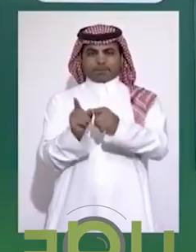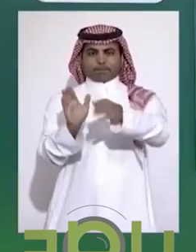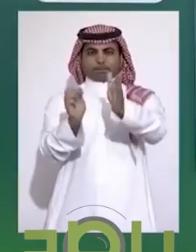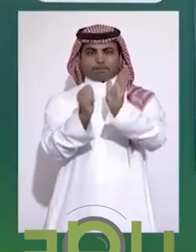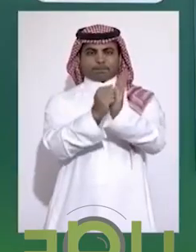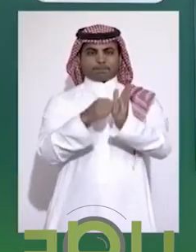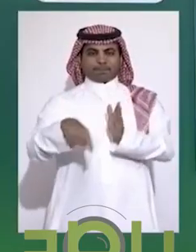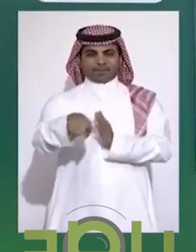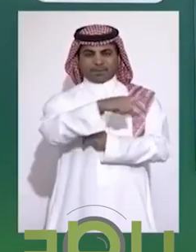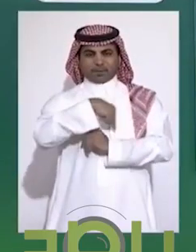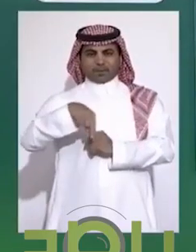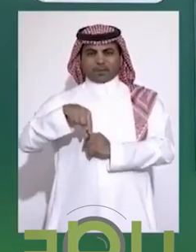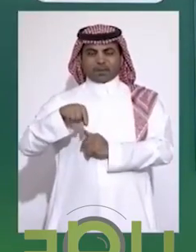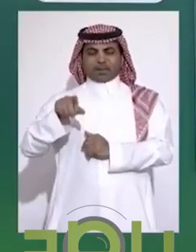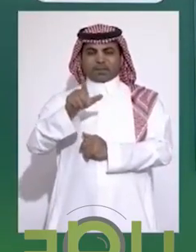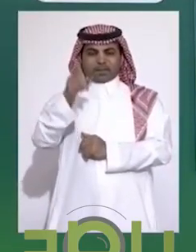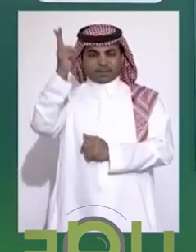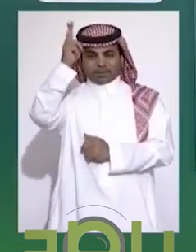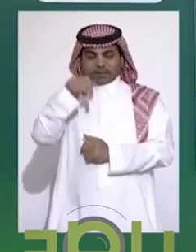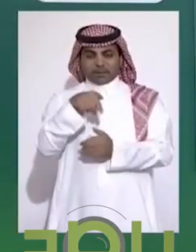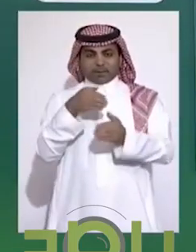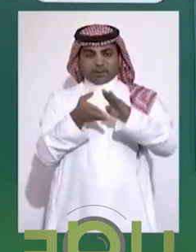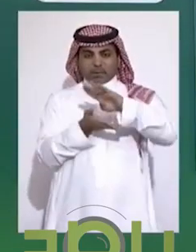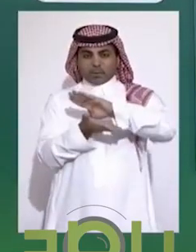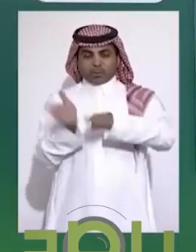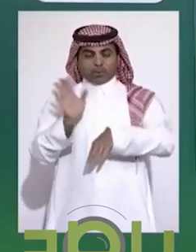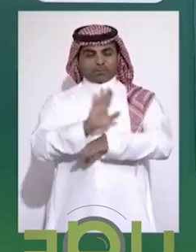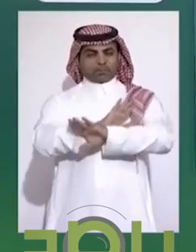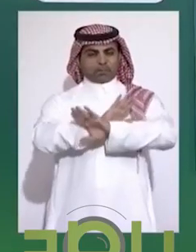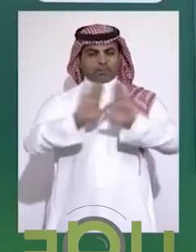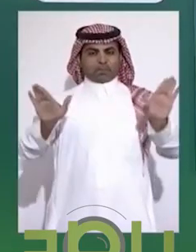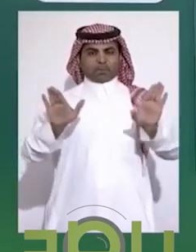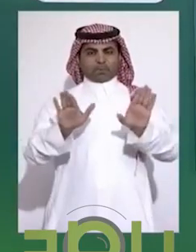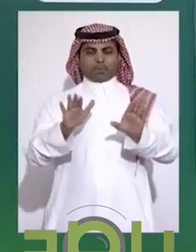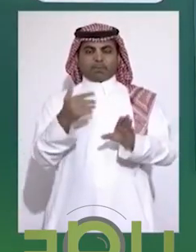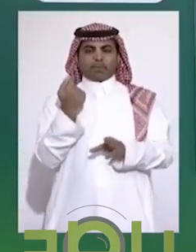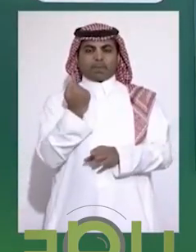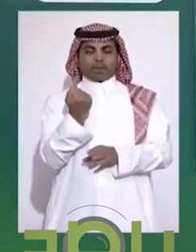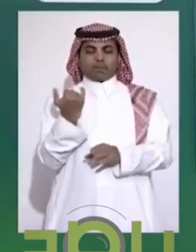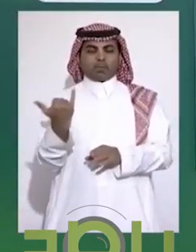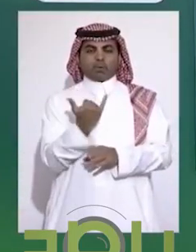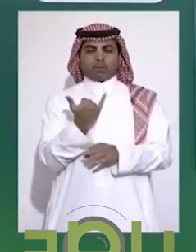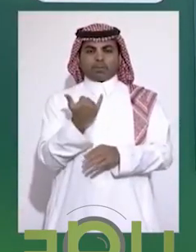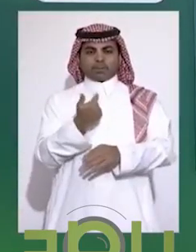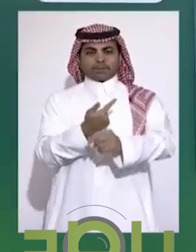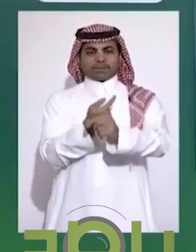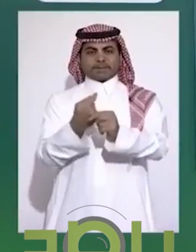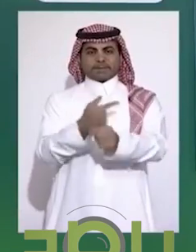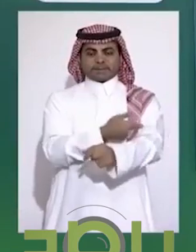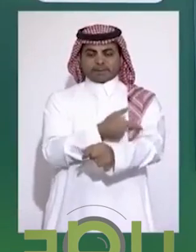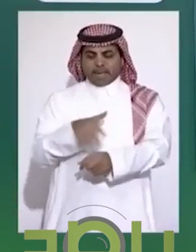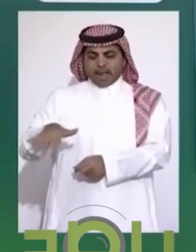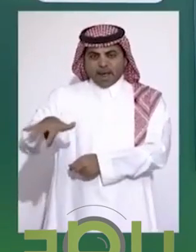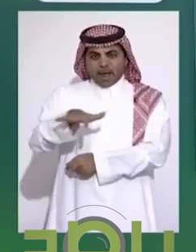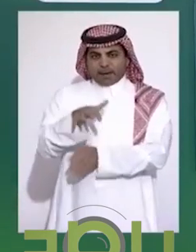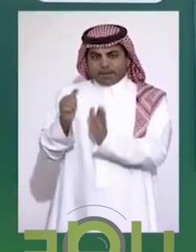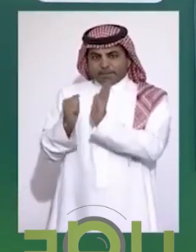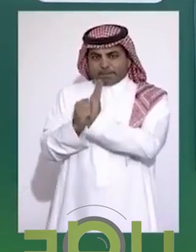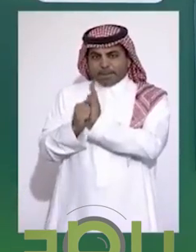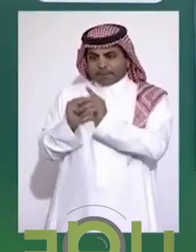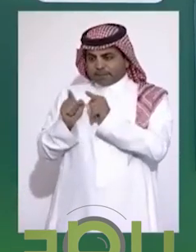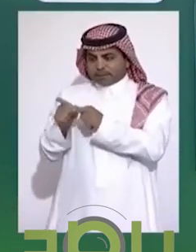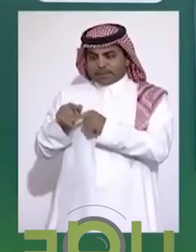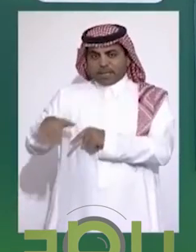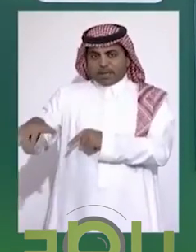للسكان بالخروج بمنازلهم لقضاء الاحتياجات الضرورية فقط مثل الرعاية الصحية والتموين، وذلك داخل نطاق الحي السكني